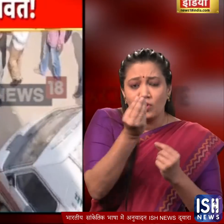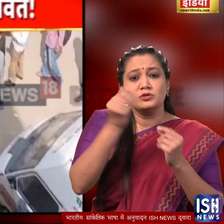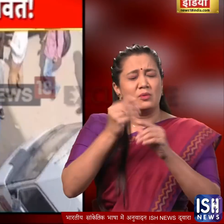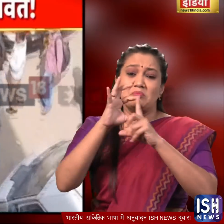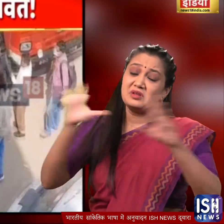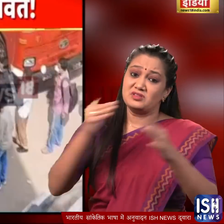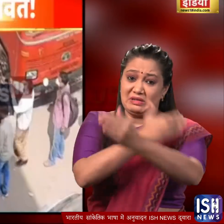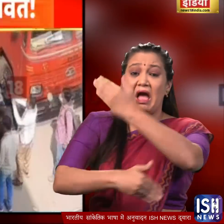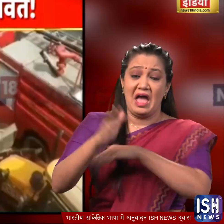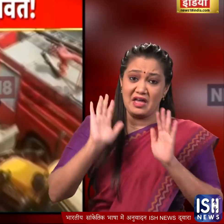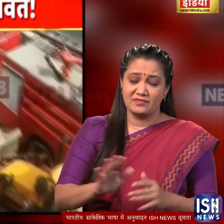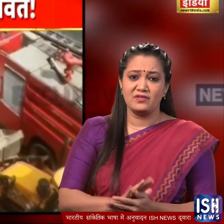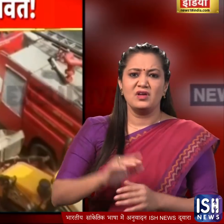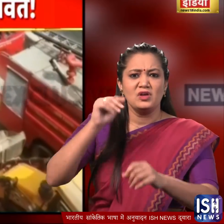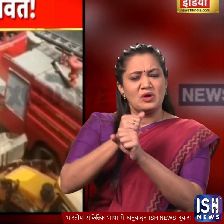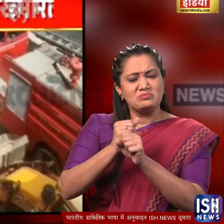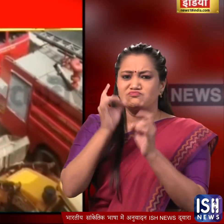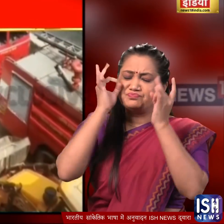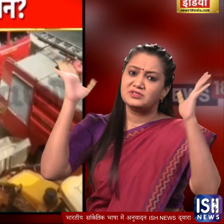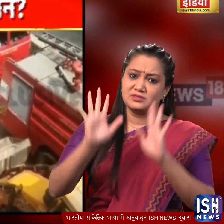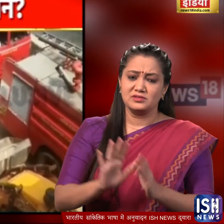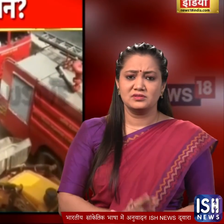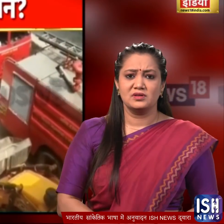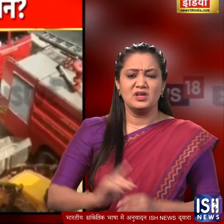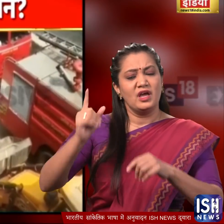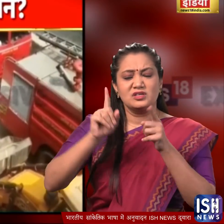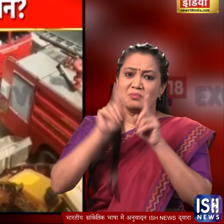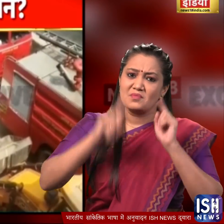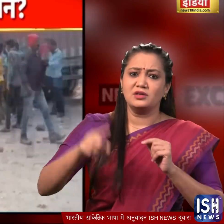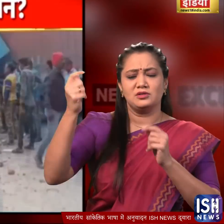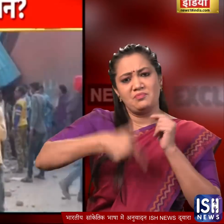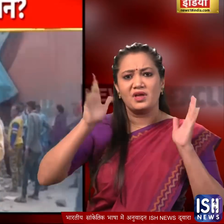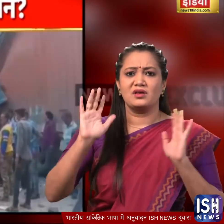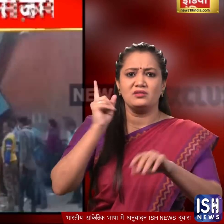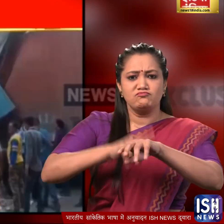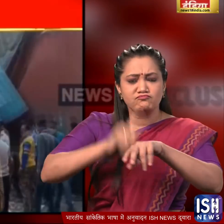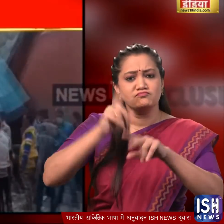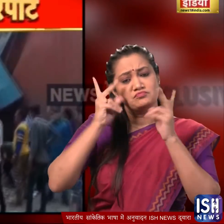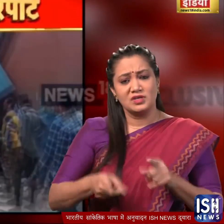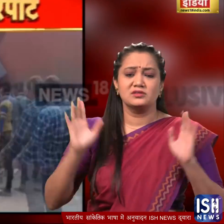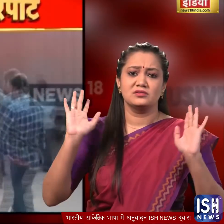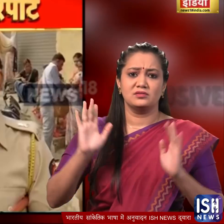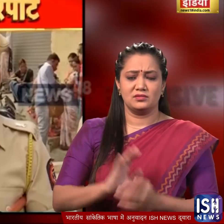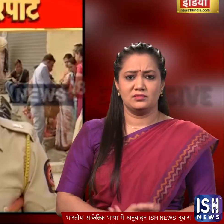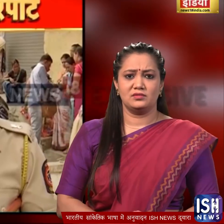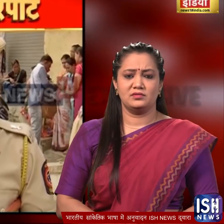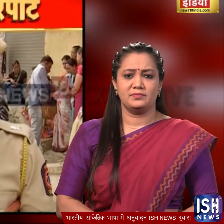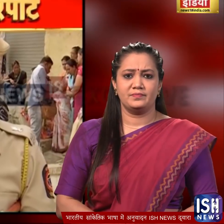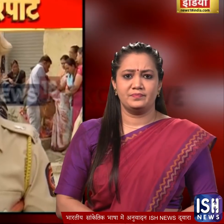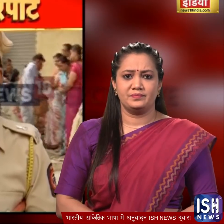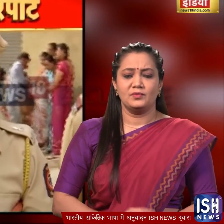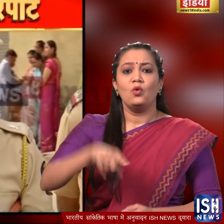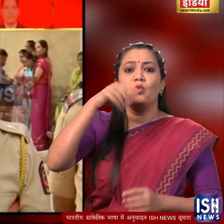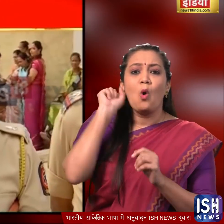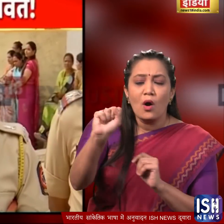जख्मी नजर आए। इस हादसे पर प्रशासन ने भी सख्त रुख अपनाया और जिम्मेदार लोगों के खिलाफ कड़ी कार्रवाई का भरोसा दिया।